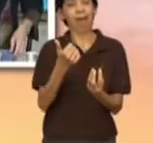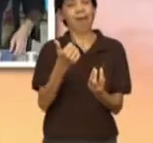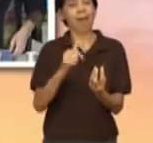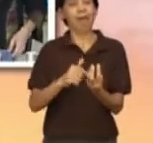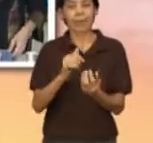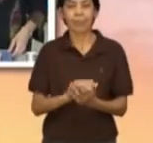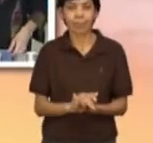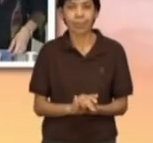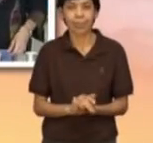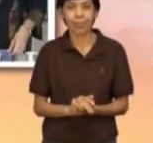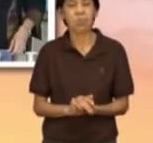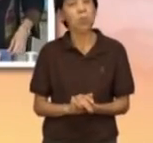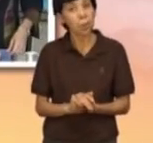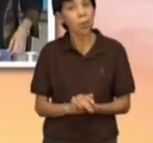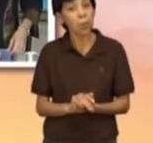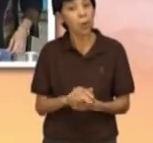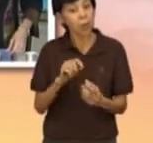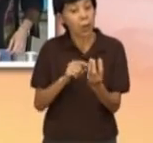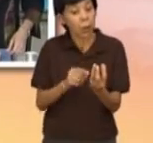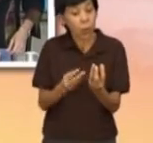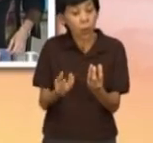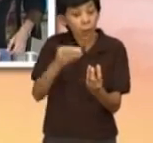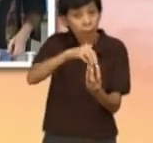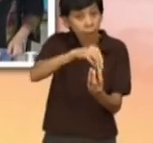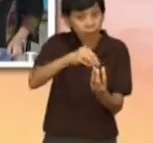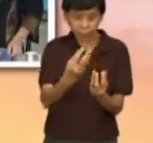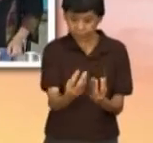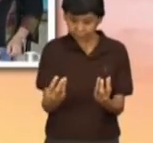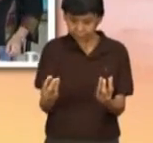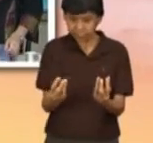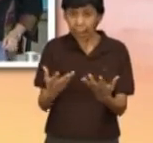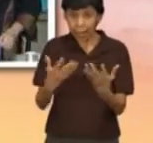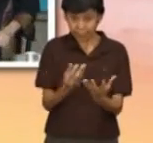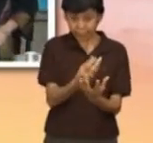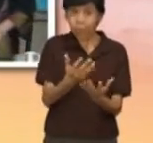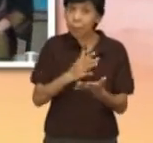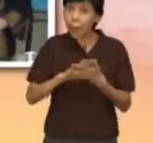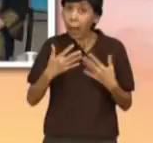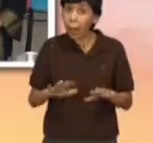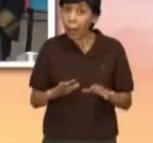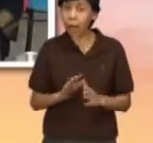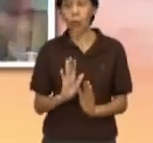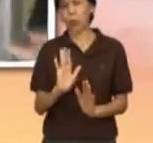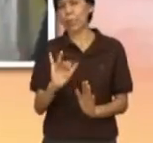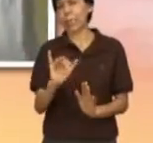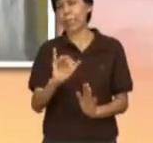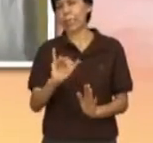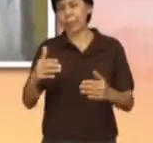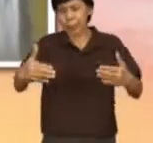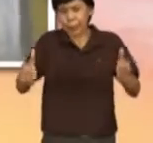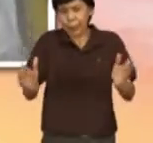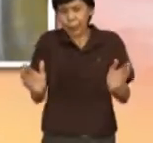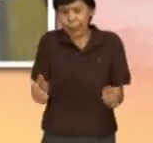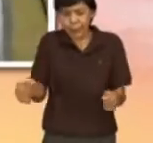ค่ะอันนี้เราก็ห่อหมกใส่ในถ้วยตะไคร้แล้วก็จัดวางกุ้งข้างบนแล้วจบหรือยังคะ ค่ะนึ่งค่ะนะคะ